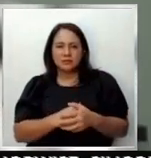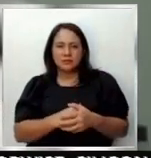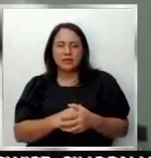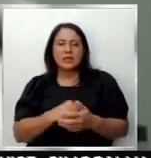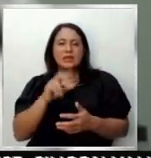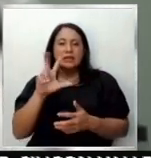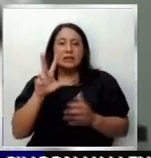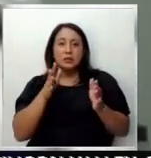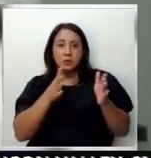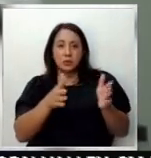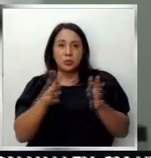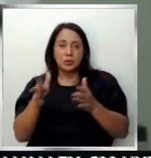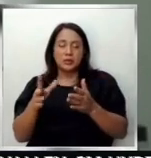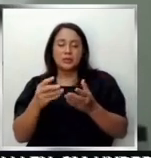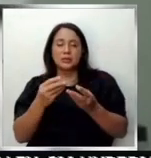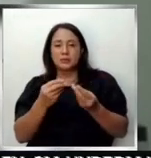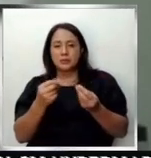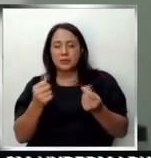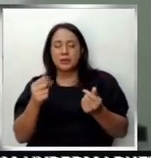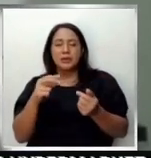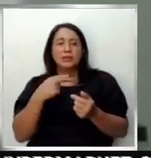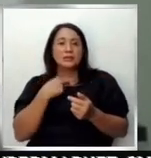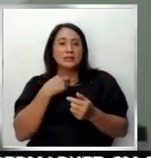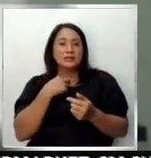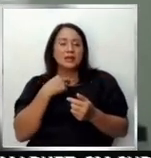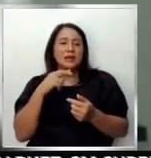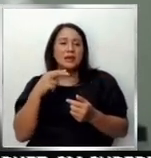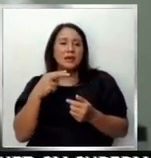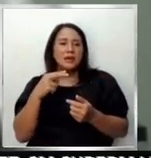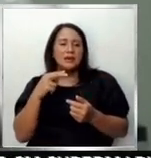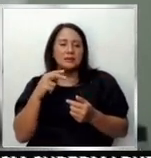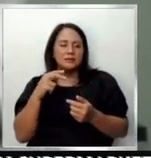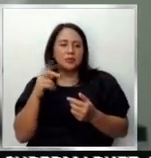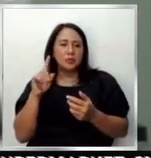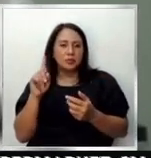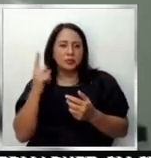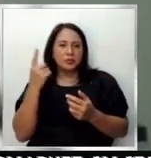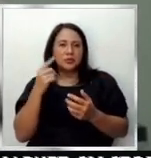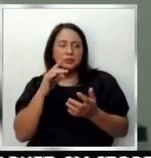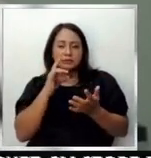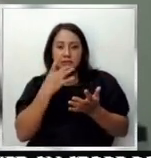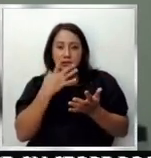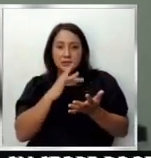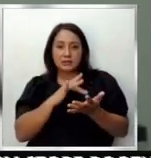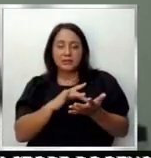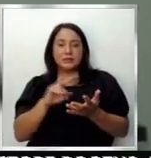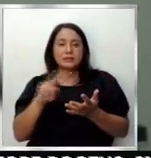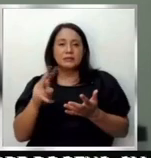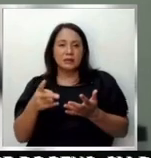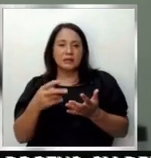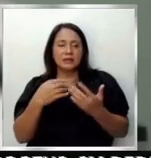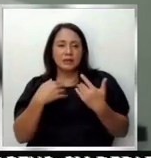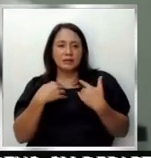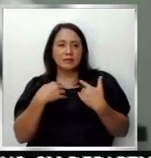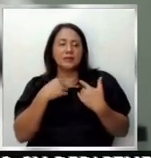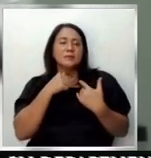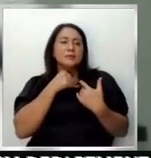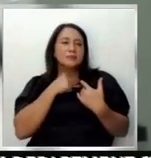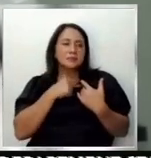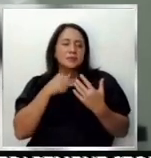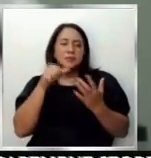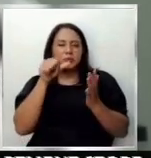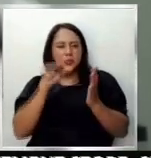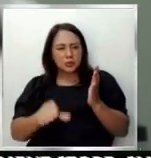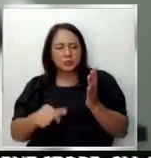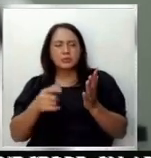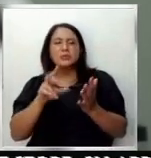ng treatment ng hyperthyroidism. Una ay gamot. Pangalawa ay opera. Pangatlo,